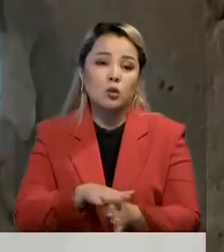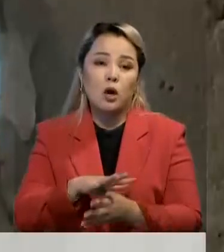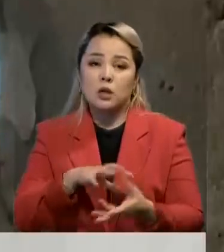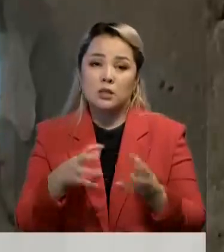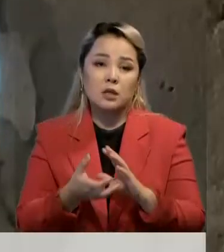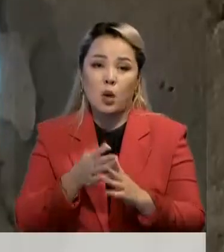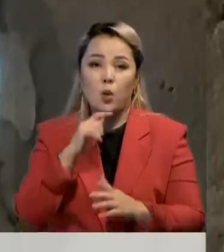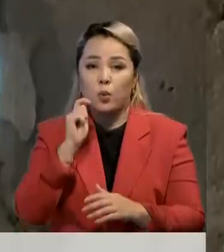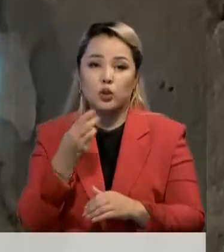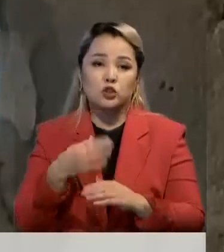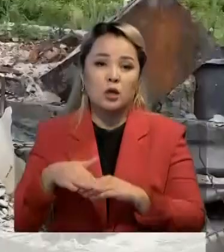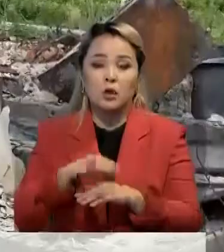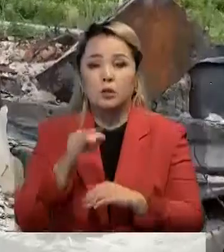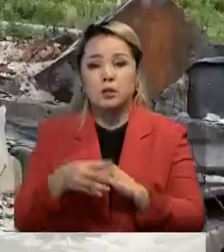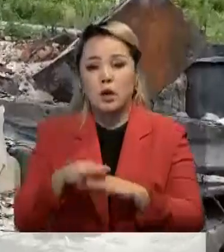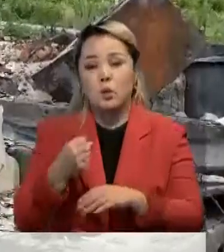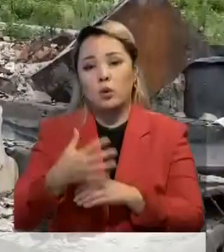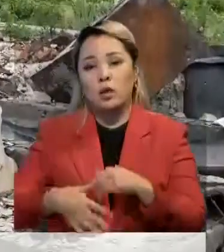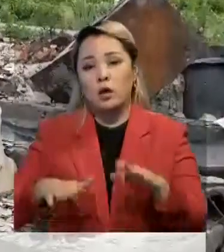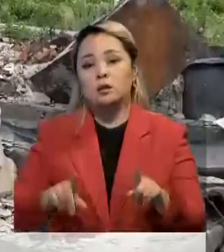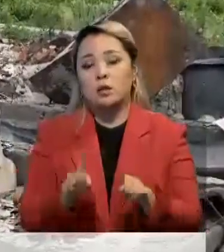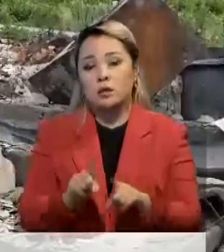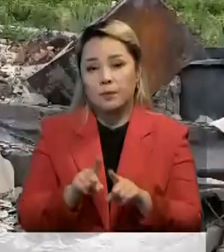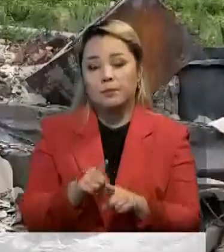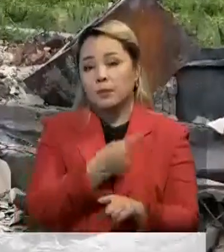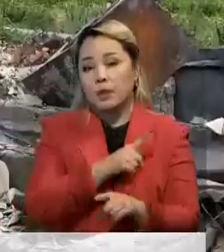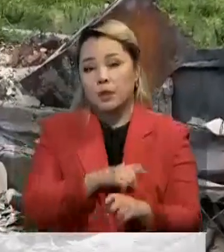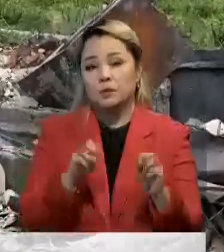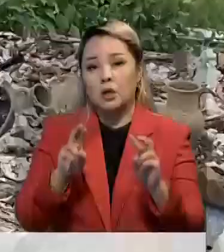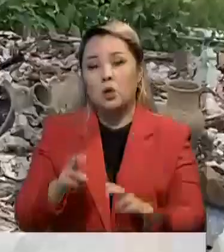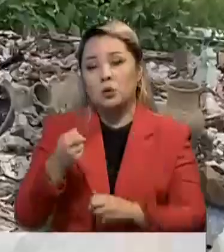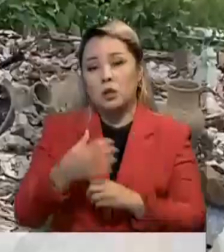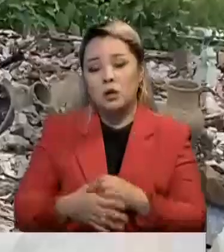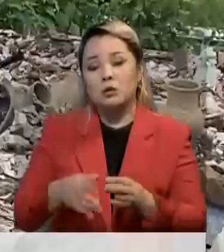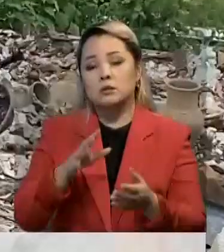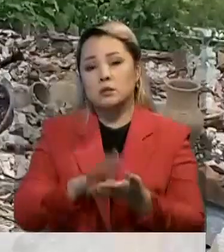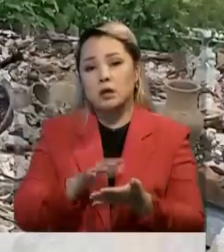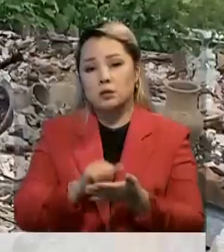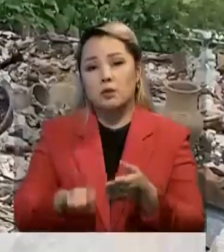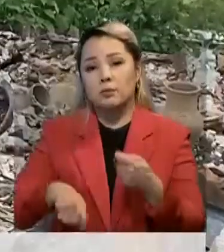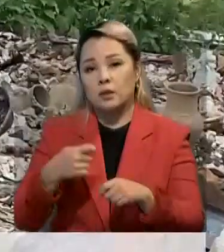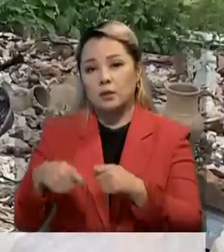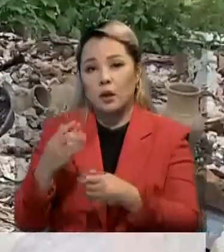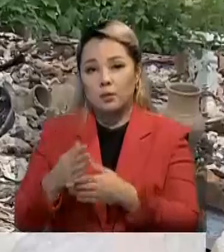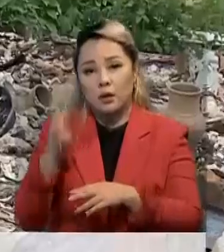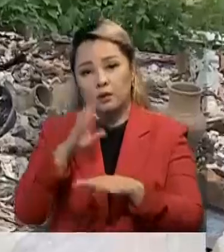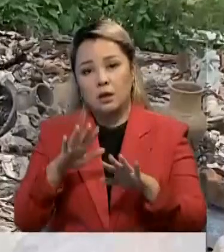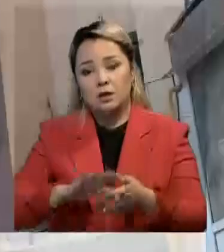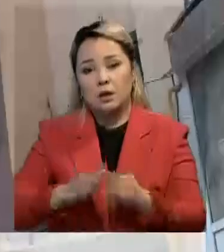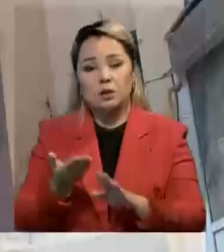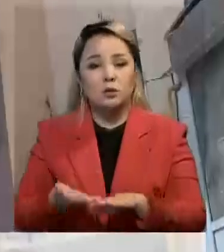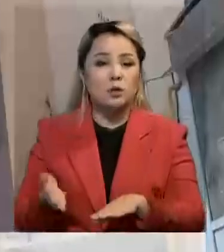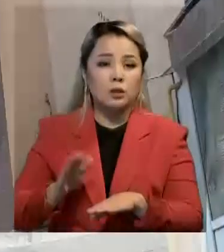Әсіресе Украинаның шығыс, оңтүстік және орталық өңірлеріндегі медициналық орталықтар қатты зақымданған. Десе де елдегі қиын